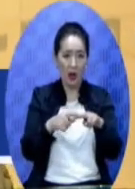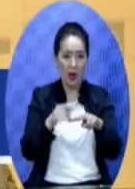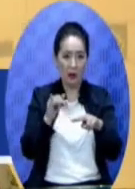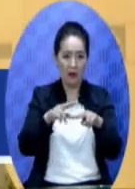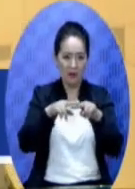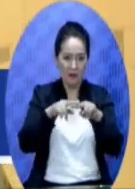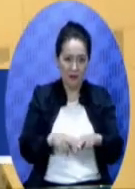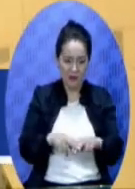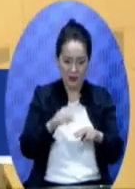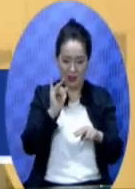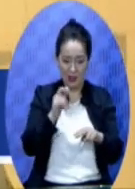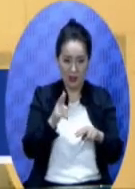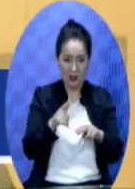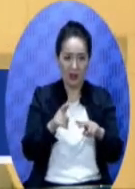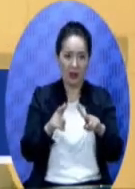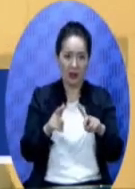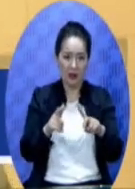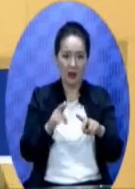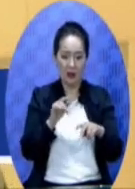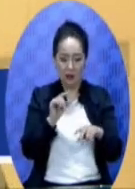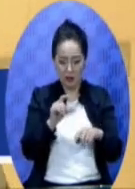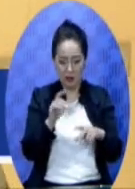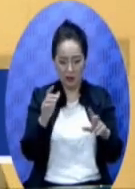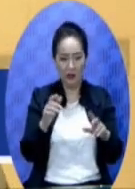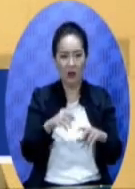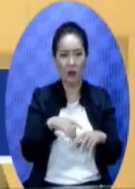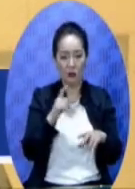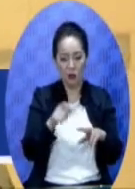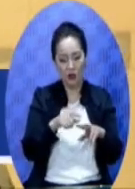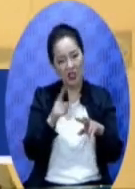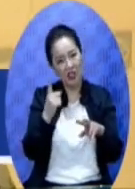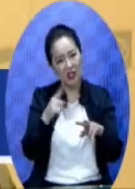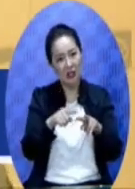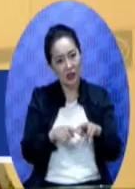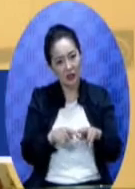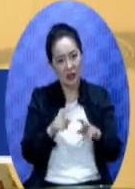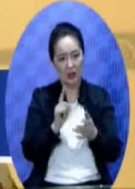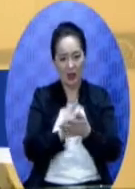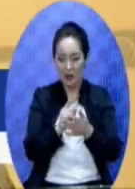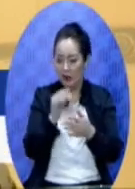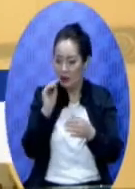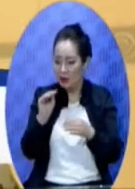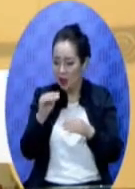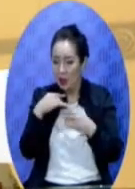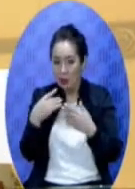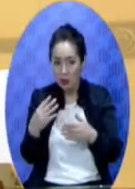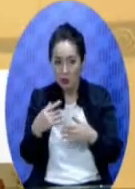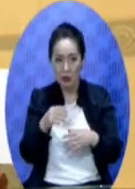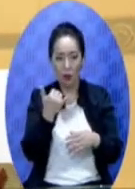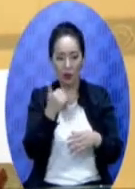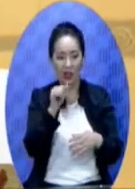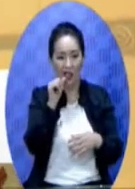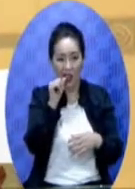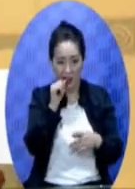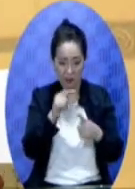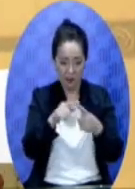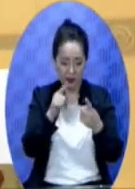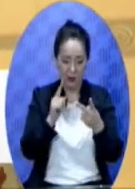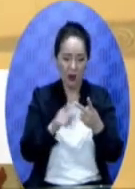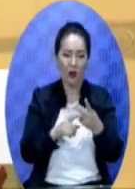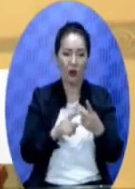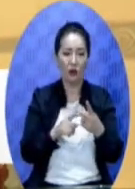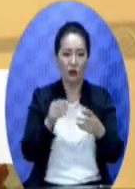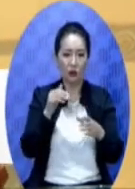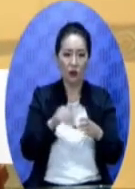бүр их гоожно. Тийм учраас хүүхдүүддээ нэг талын дараад гожуулж гараа гэж захиж болно. Тэхэд бас хэмнэн. А нөгөө талаар